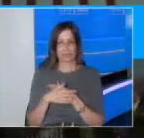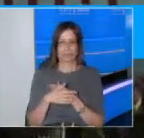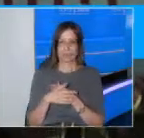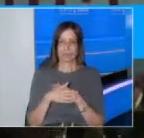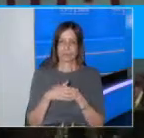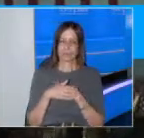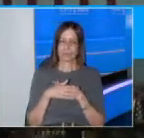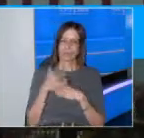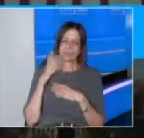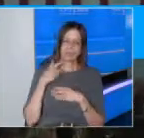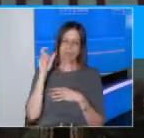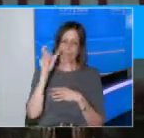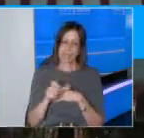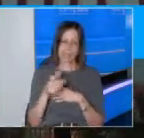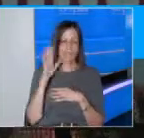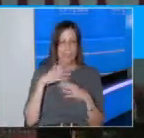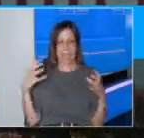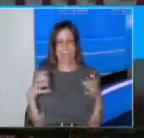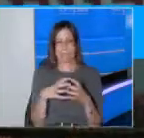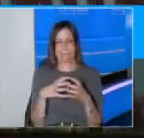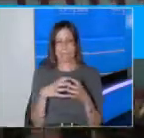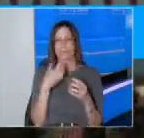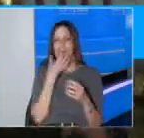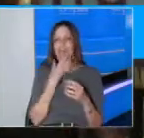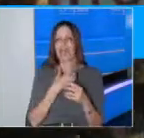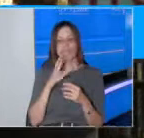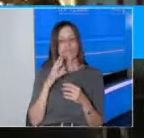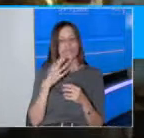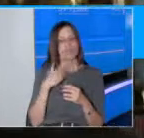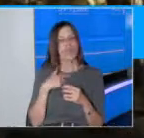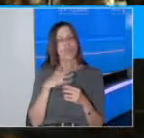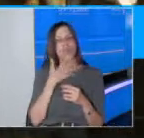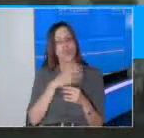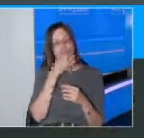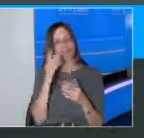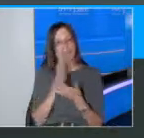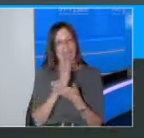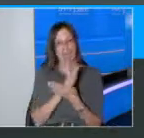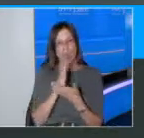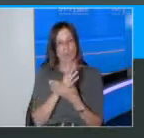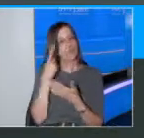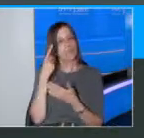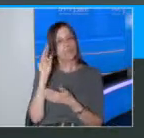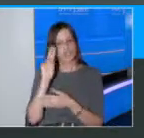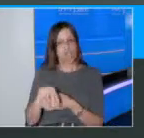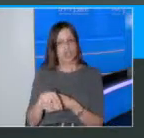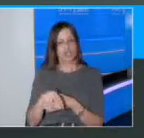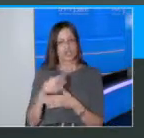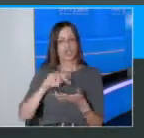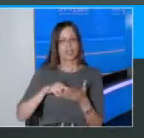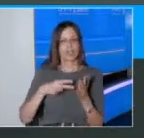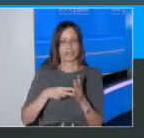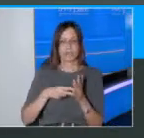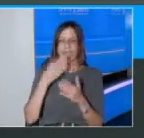אנחנו כאדם וכולנו כעם. כן, הרב רבינוביץ', אני רוצה לשאול אותך על העניין של הערכות, כי אנחנו יודעים שיש את מדווה